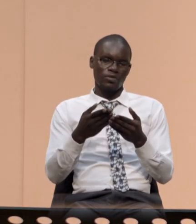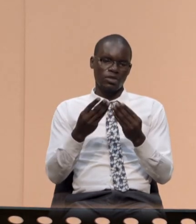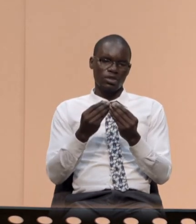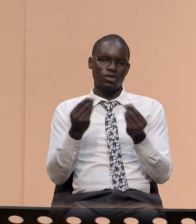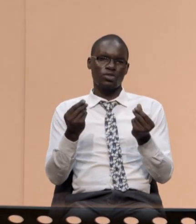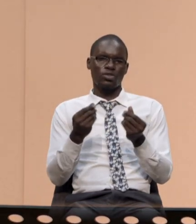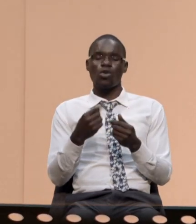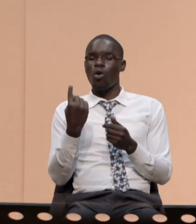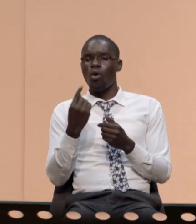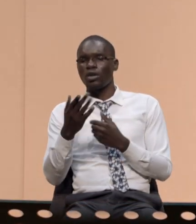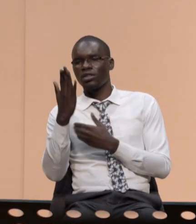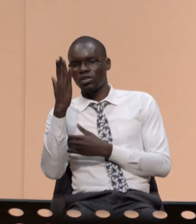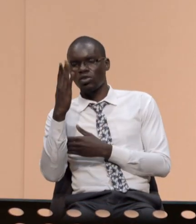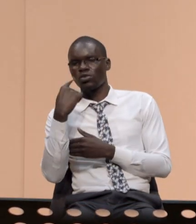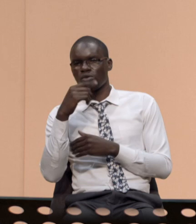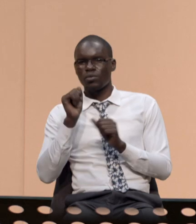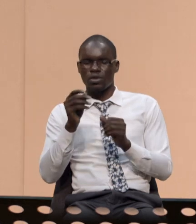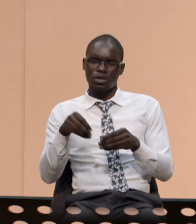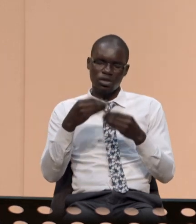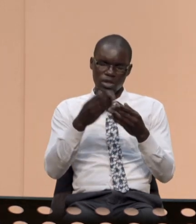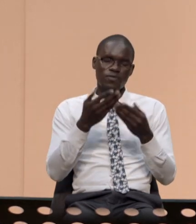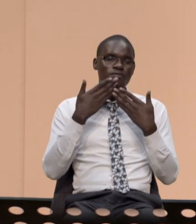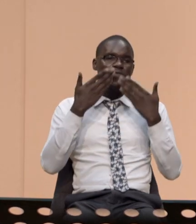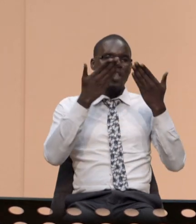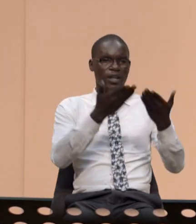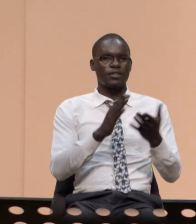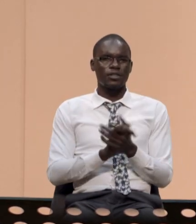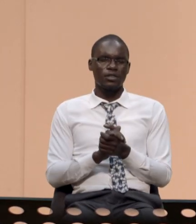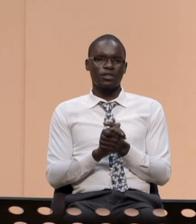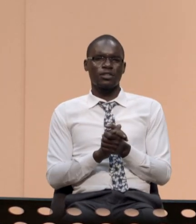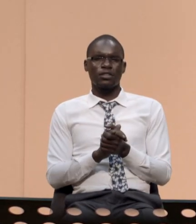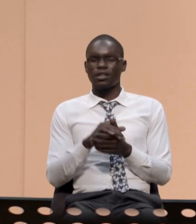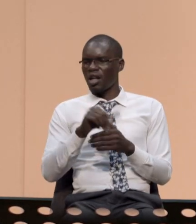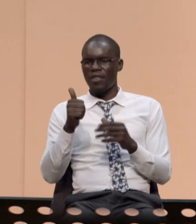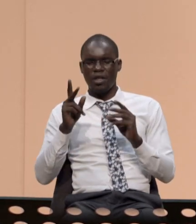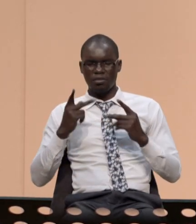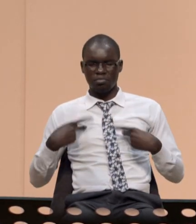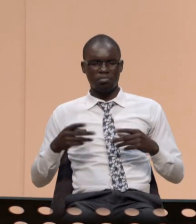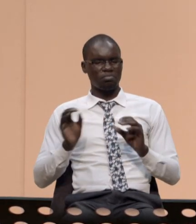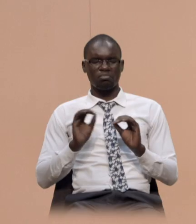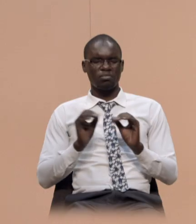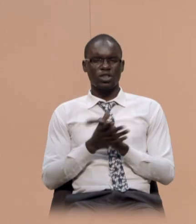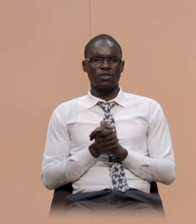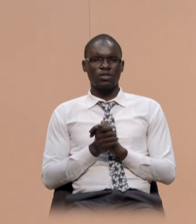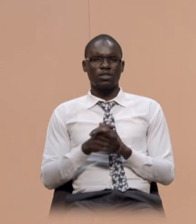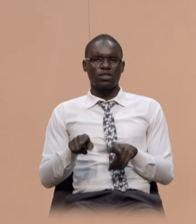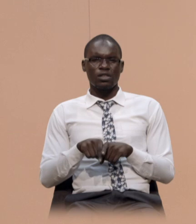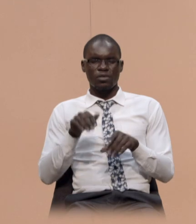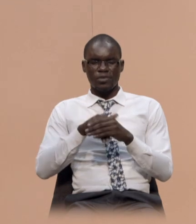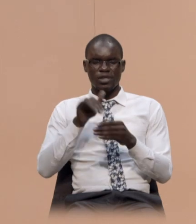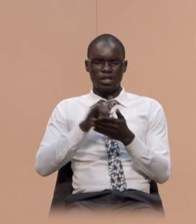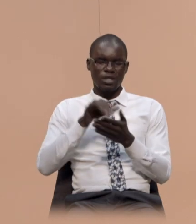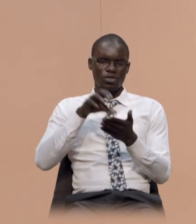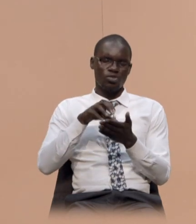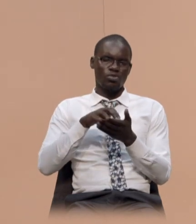Beloved, it is only God who can give you an answer. Hakuna yoyote anayeweza kupa jibu lolote. Na katika hali hiyo,